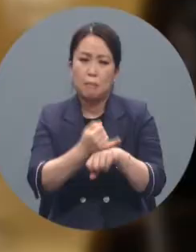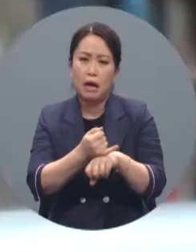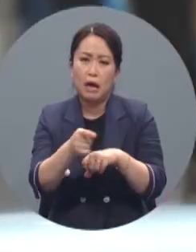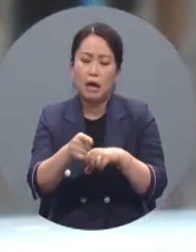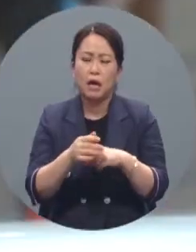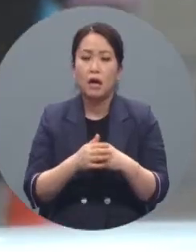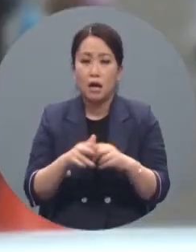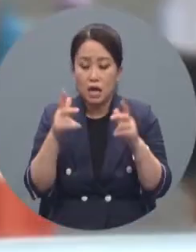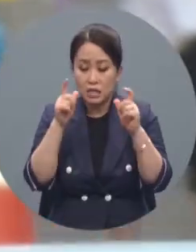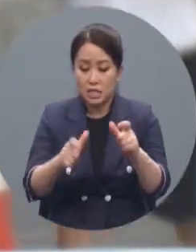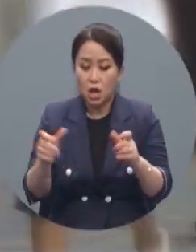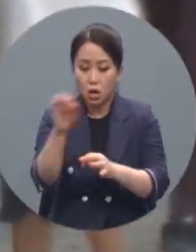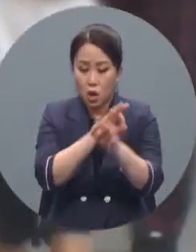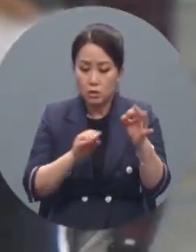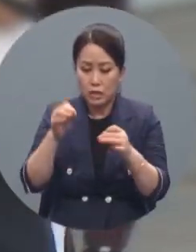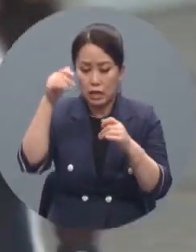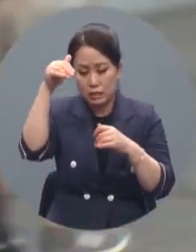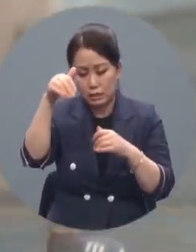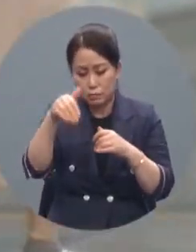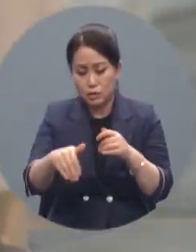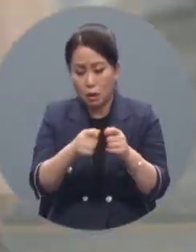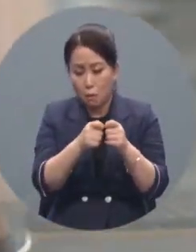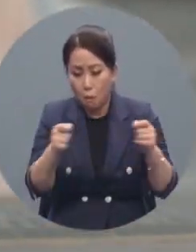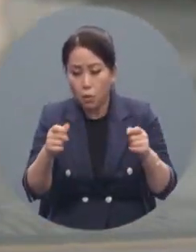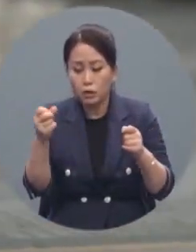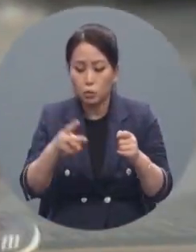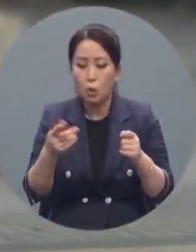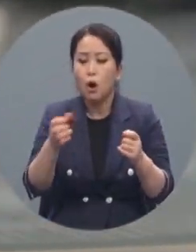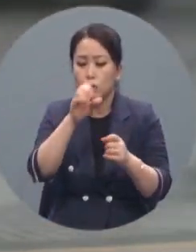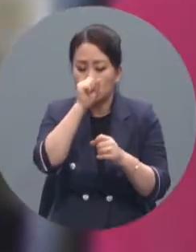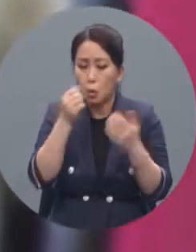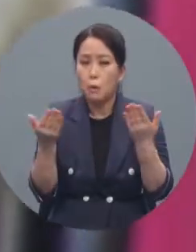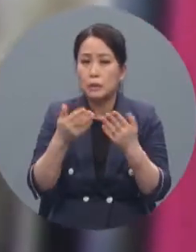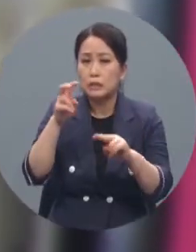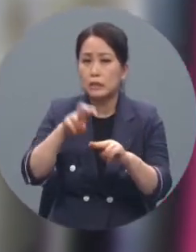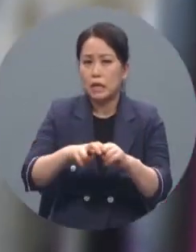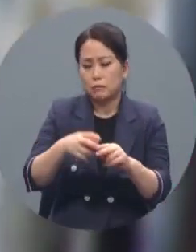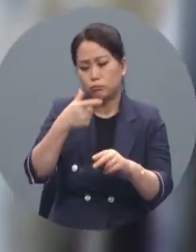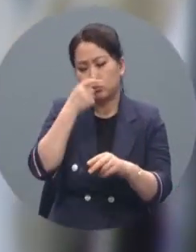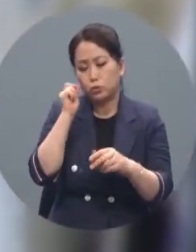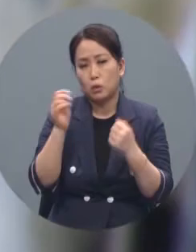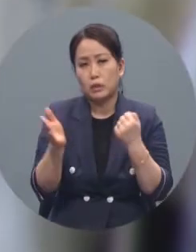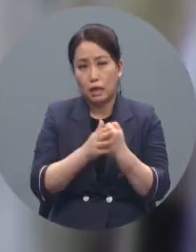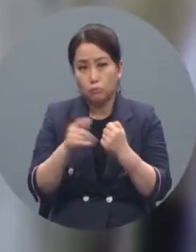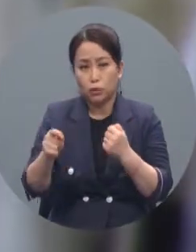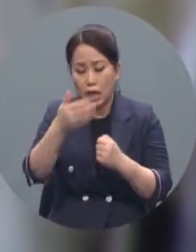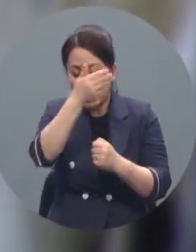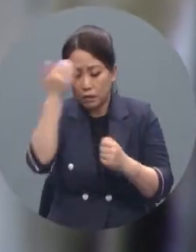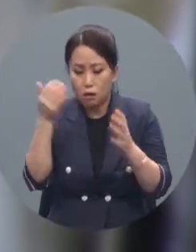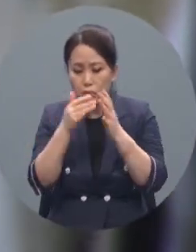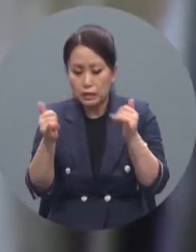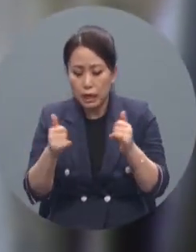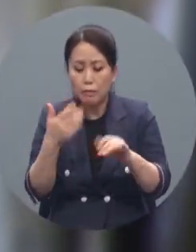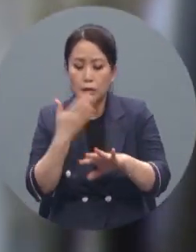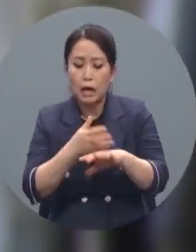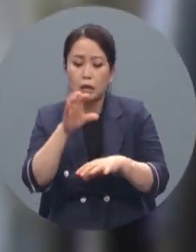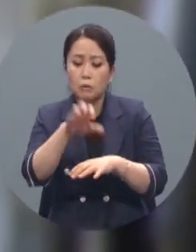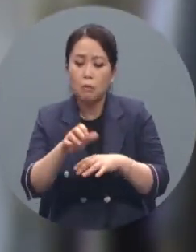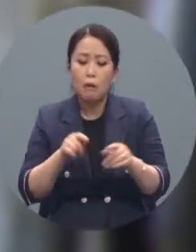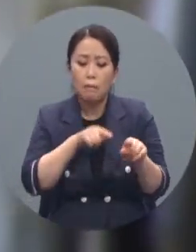경제 침체 장기화와 좋은 일자리 부족으로 젊은 층 인구가 유출되는 악순환이 반복되고